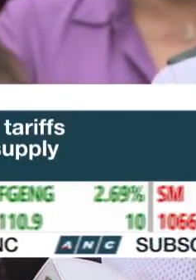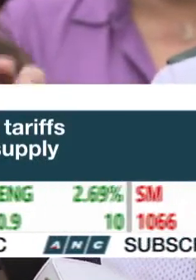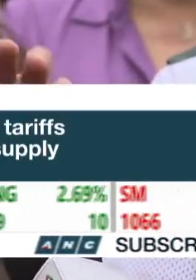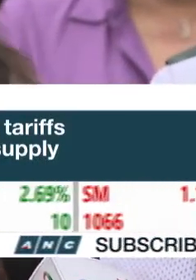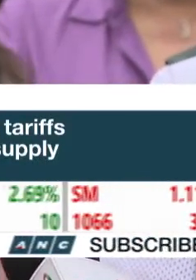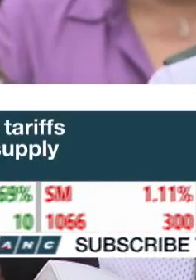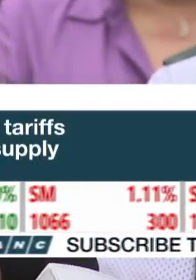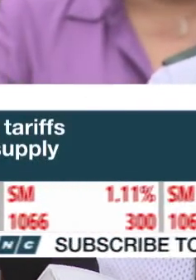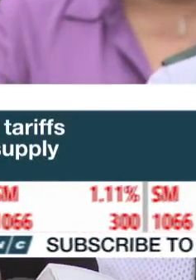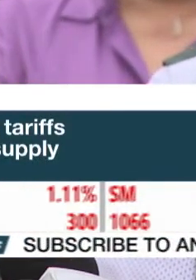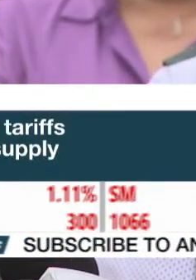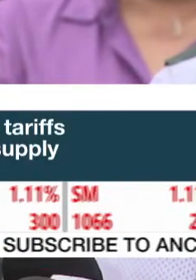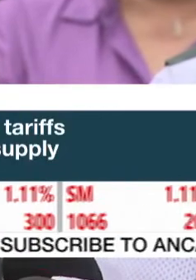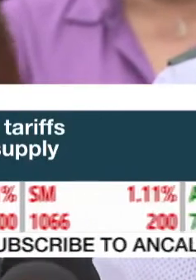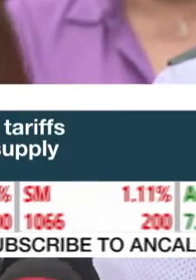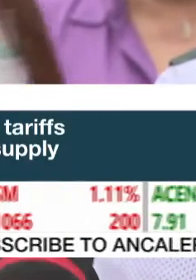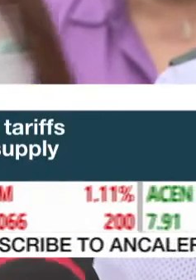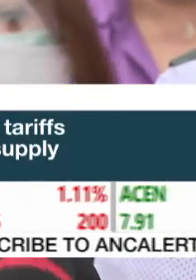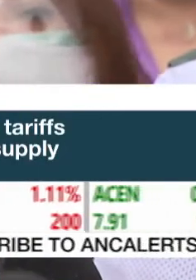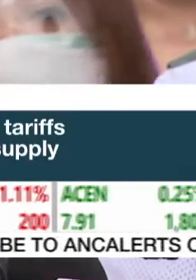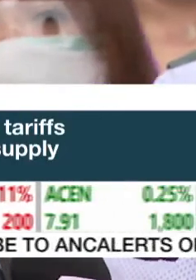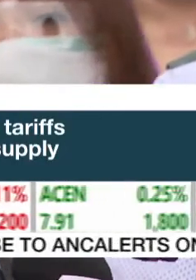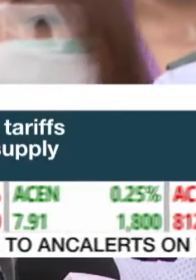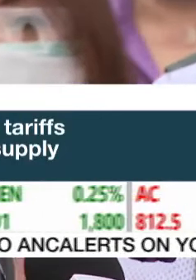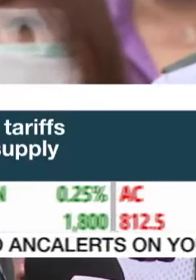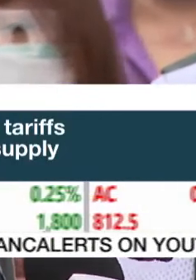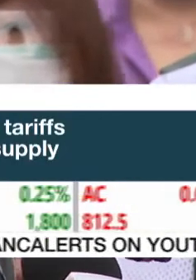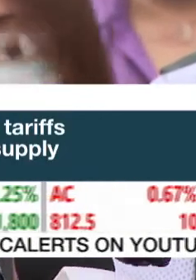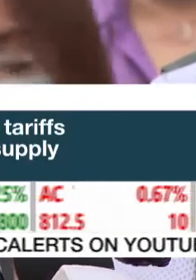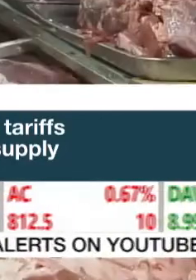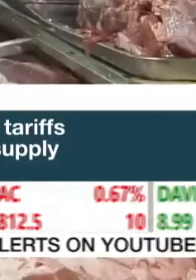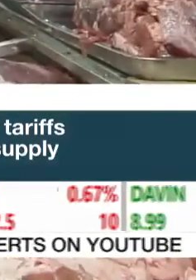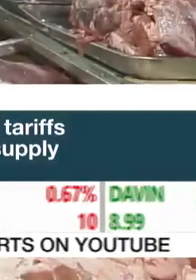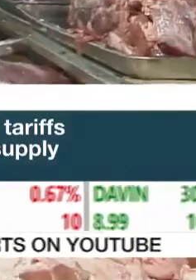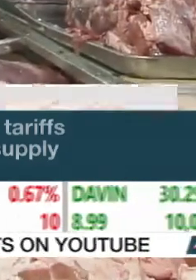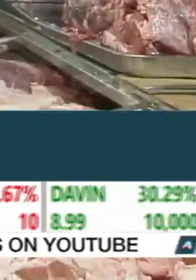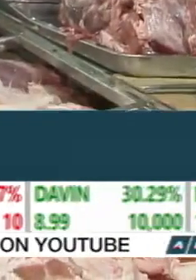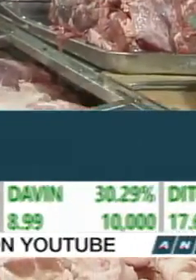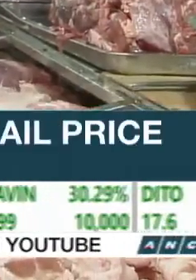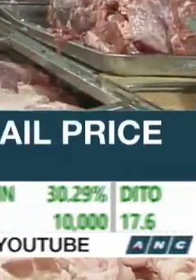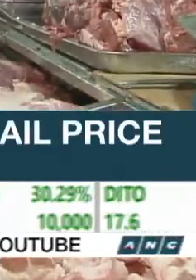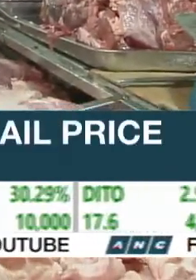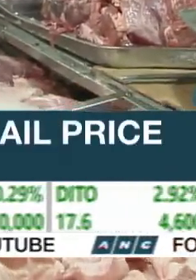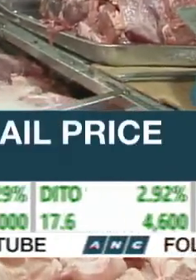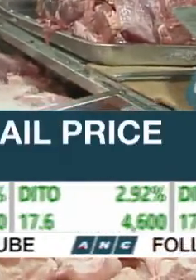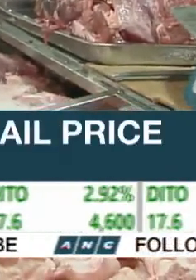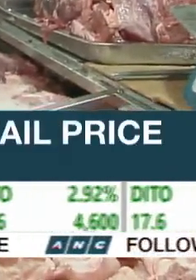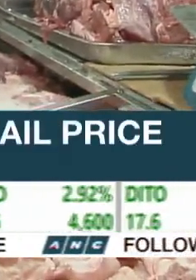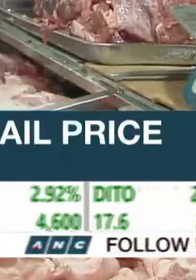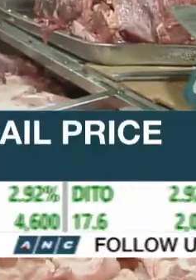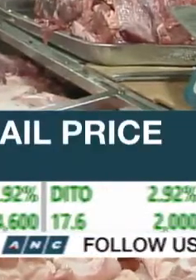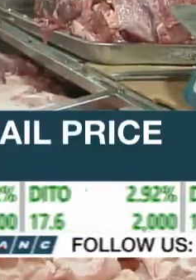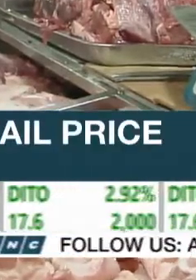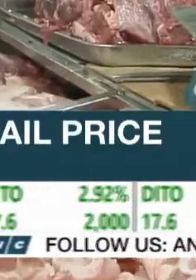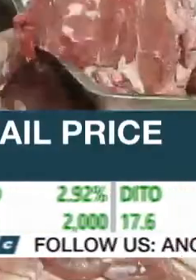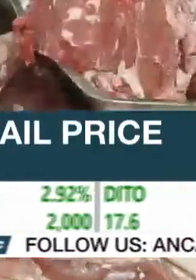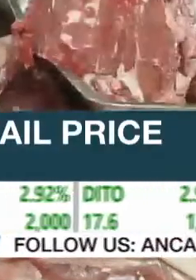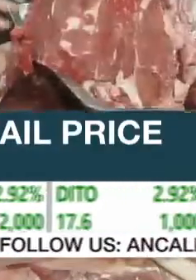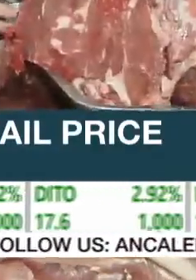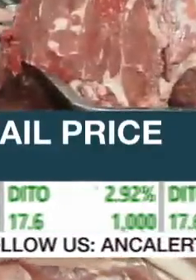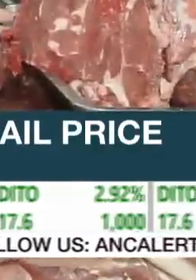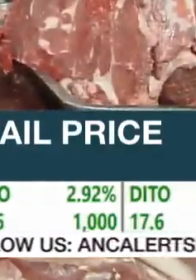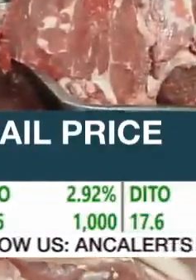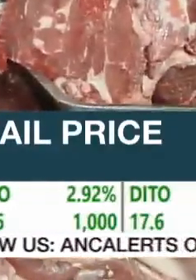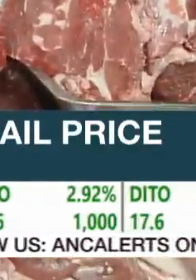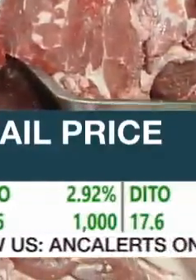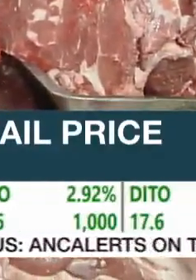taripa para mas mapamura pa yung imported at makahabol yung supply sa demand. Vendors of imported meat meanwhile can commit to